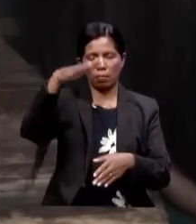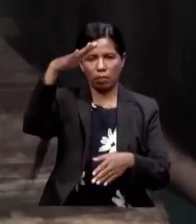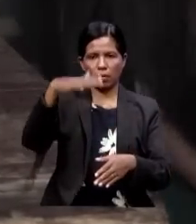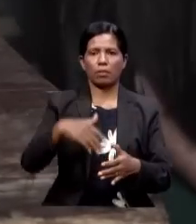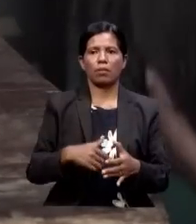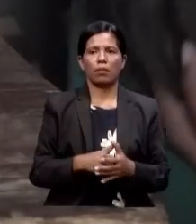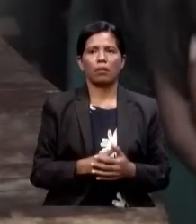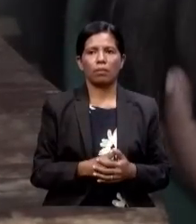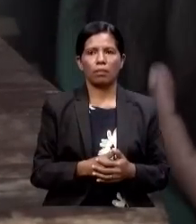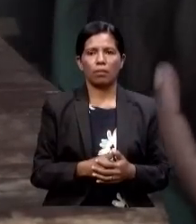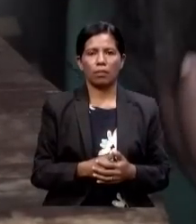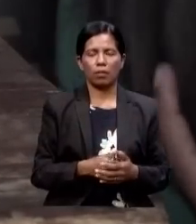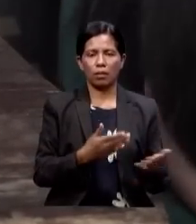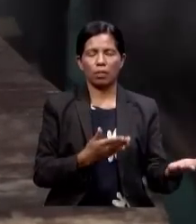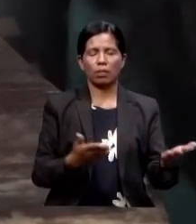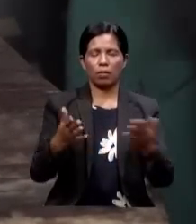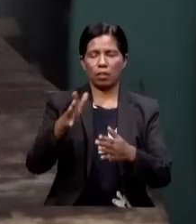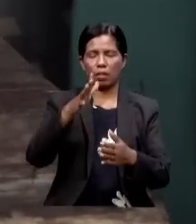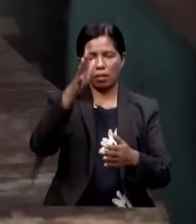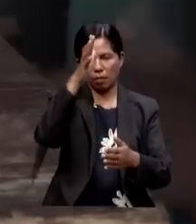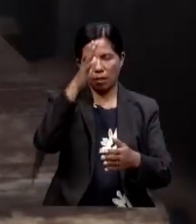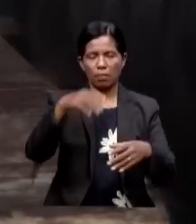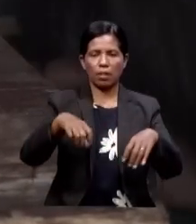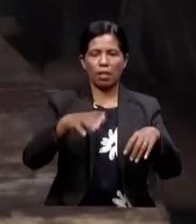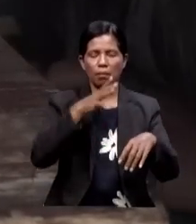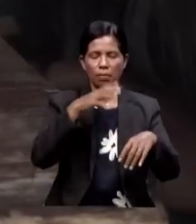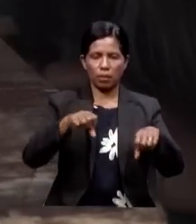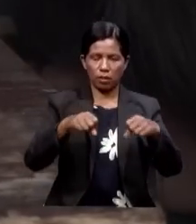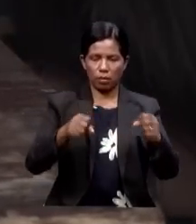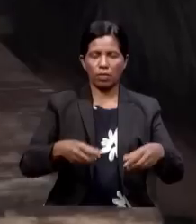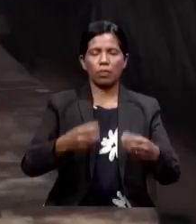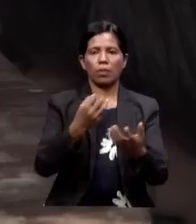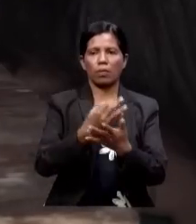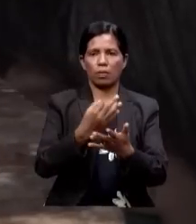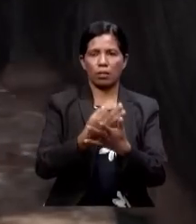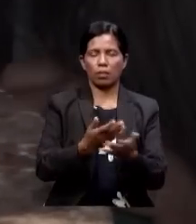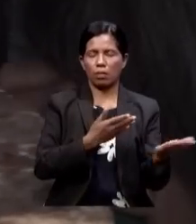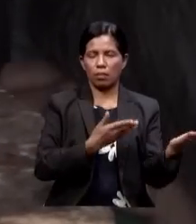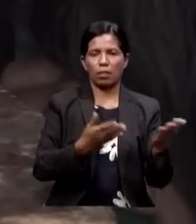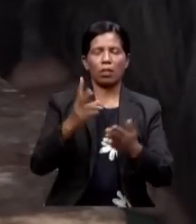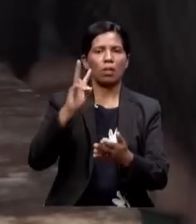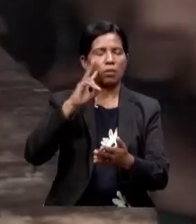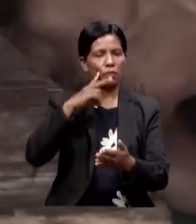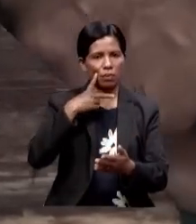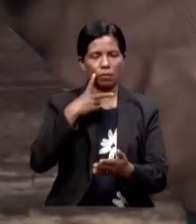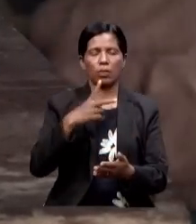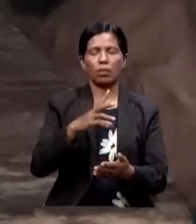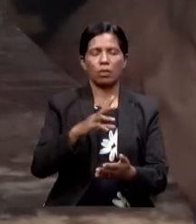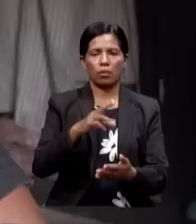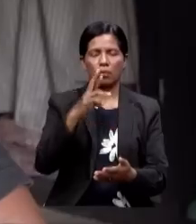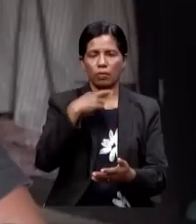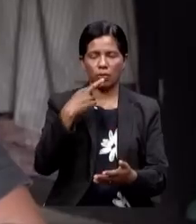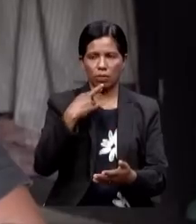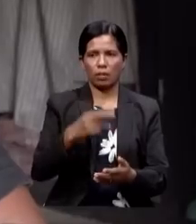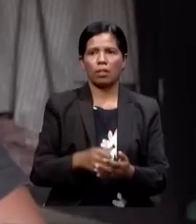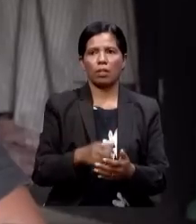be asa tulan ne maki ba servisu yang sa ne maki mak fos an rahon on tebania ia mai holo kedan fos dan mam mimina